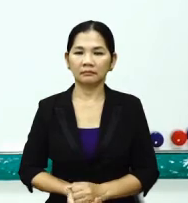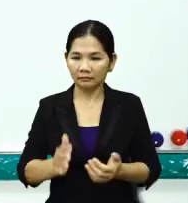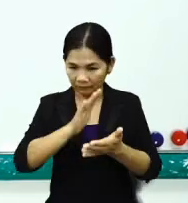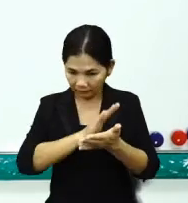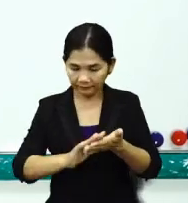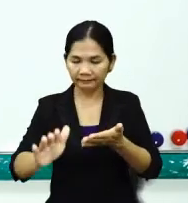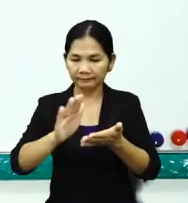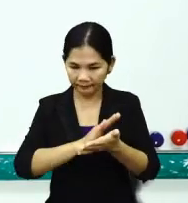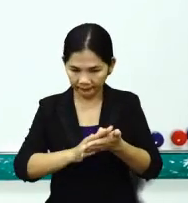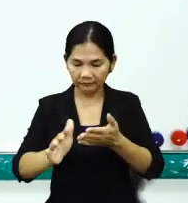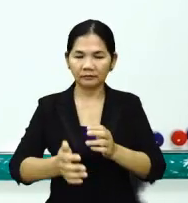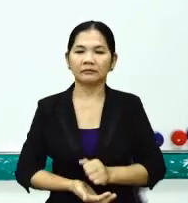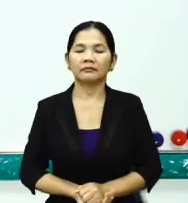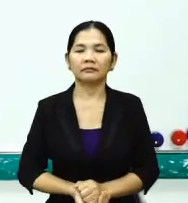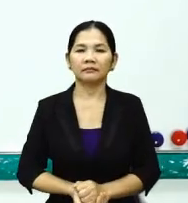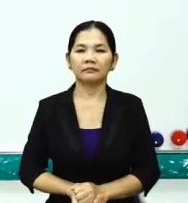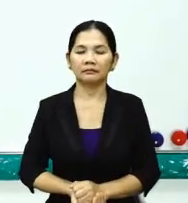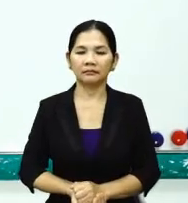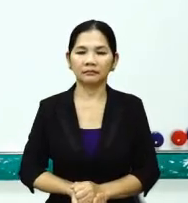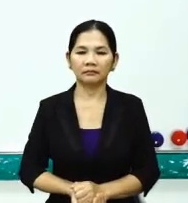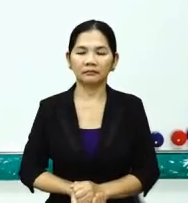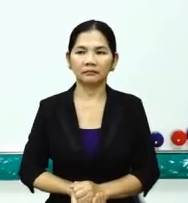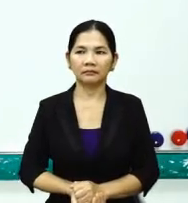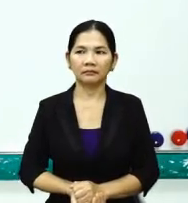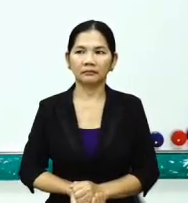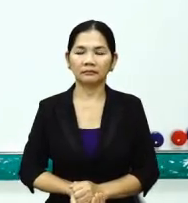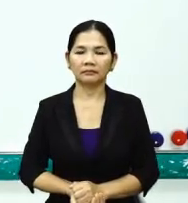Sát bát.